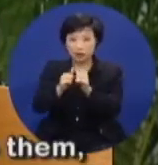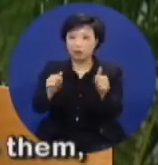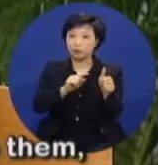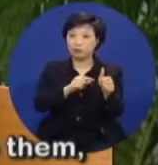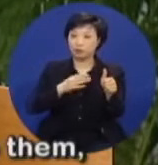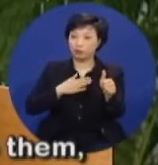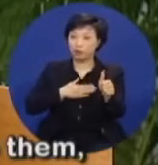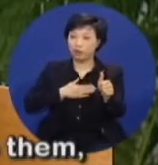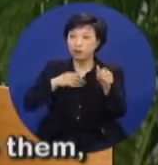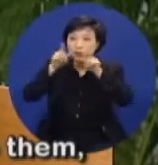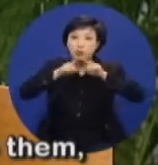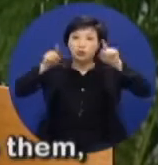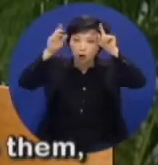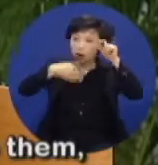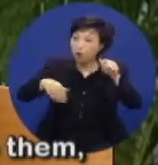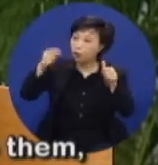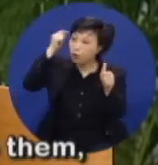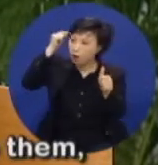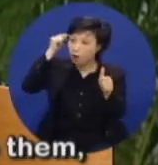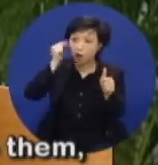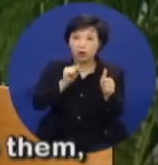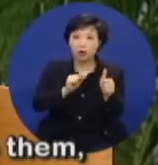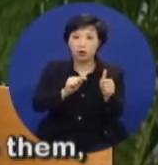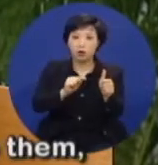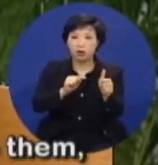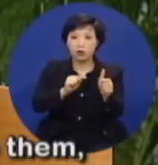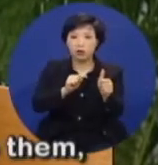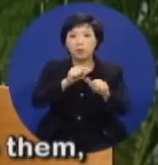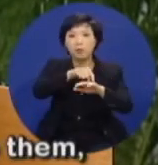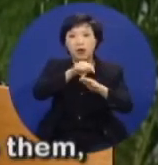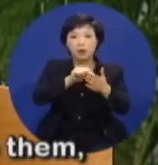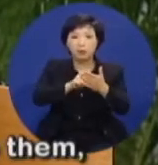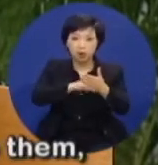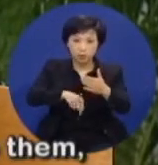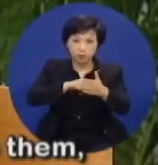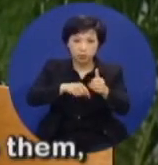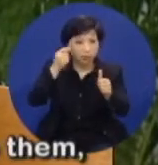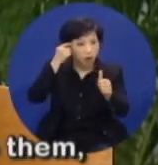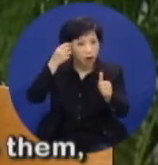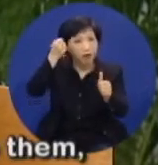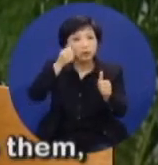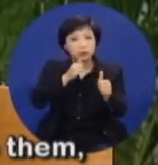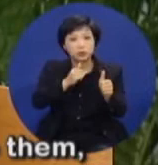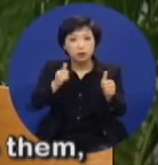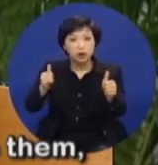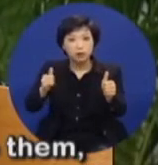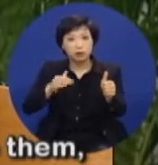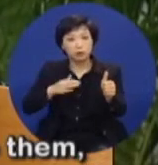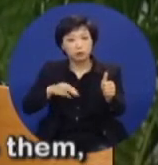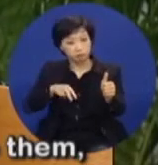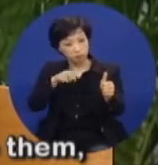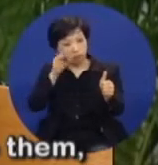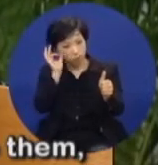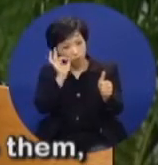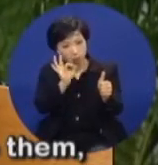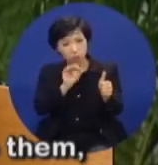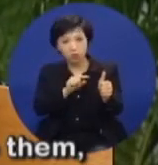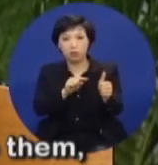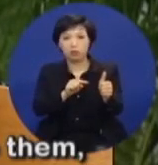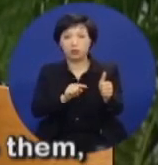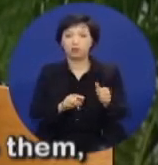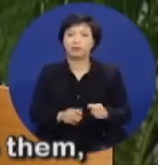내가 왜 지옥 가겠느냐 9 총 5부 항고 오는 사람들을 보게 되면